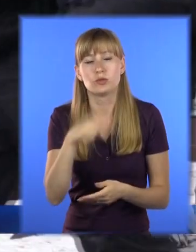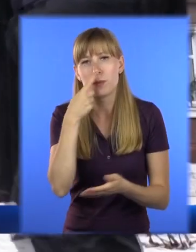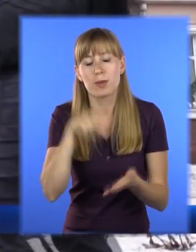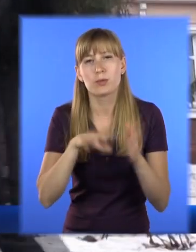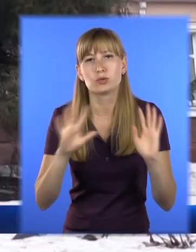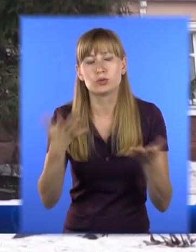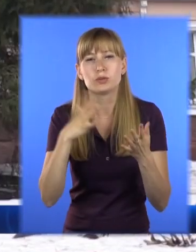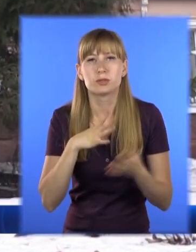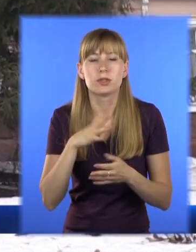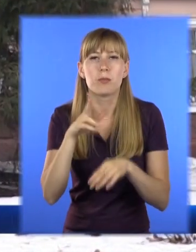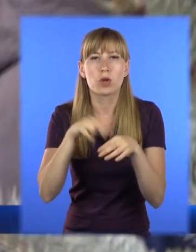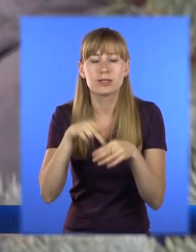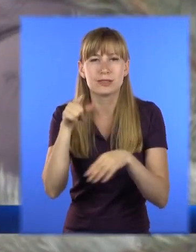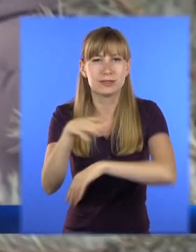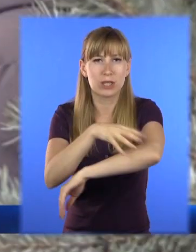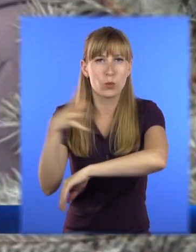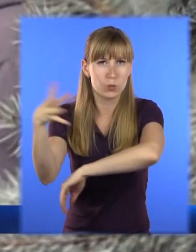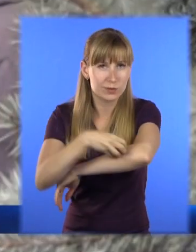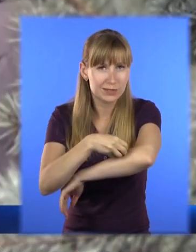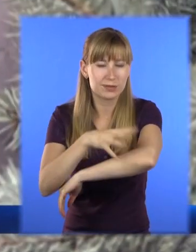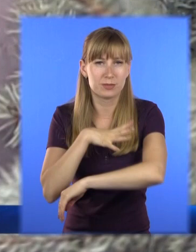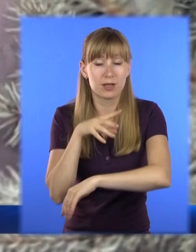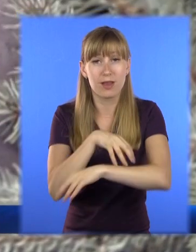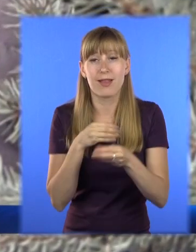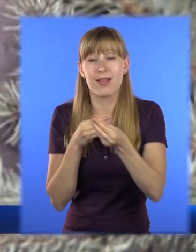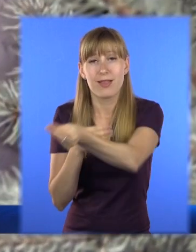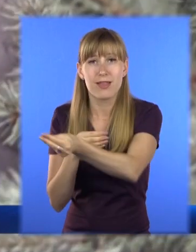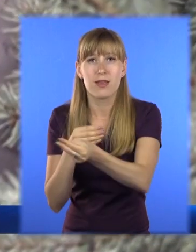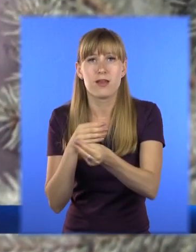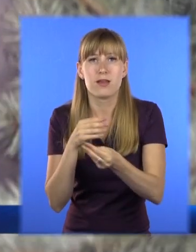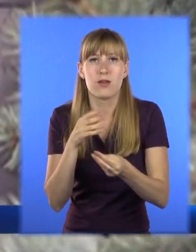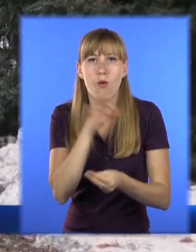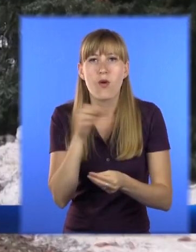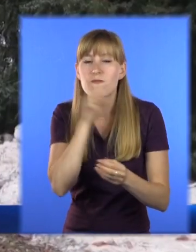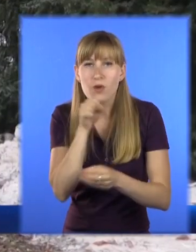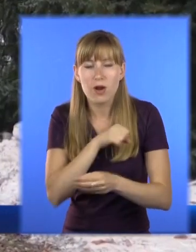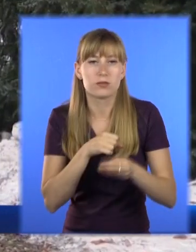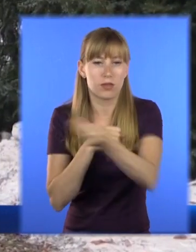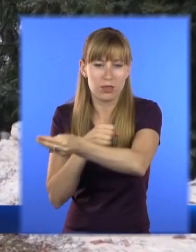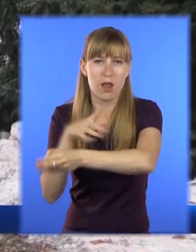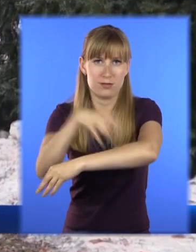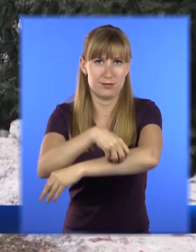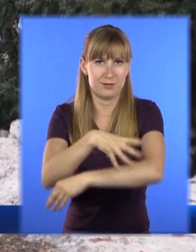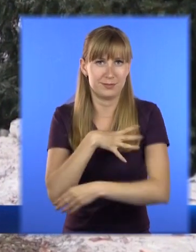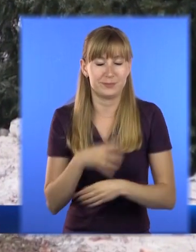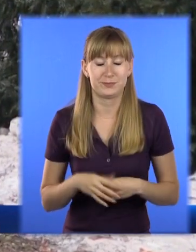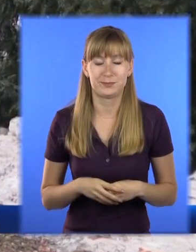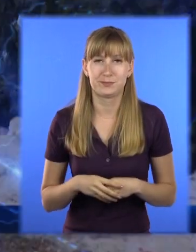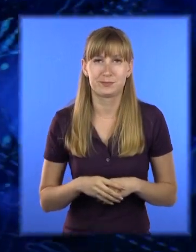засідання, а навіть одного разу вкусив слідчого за руку, коли той вручав чоловікові підозру про